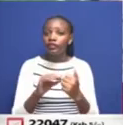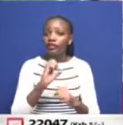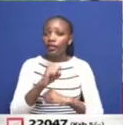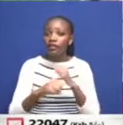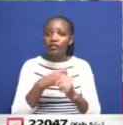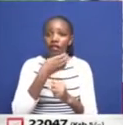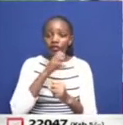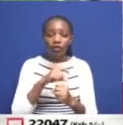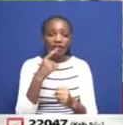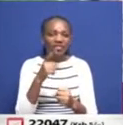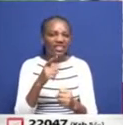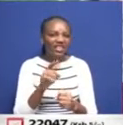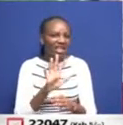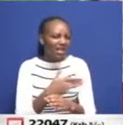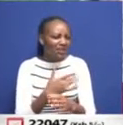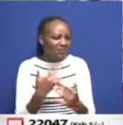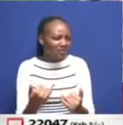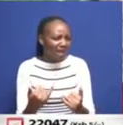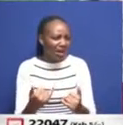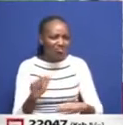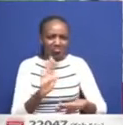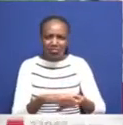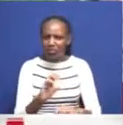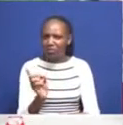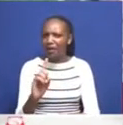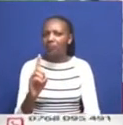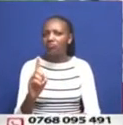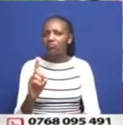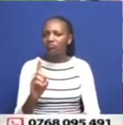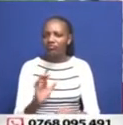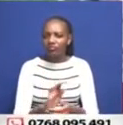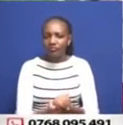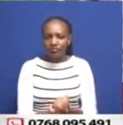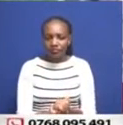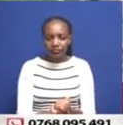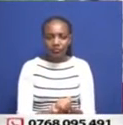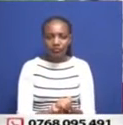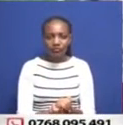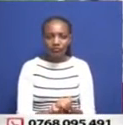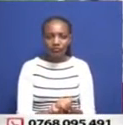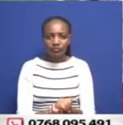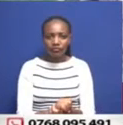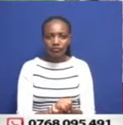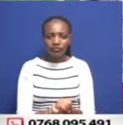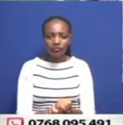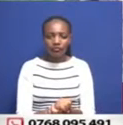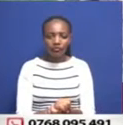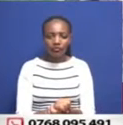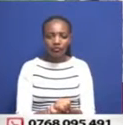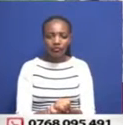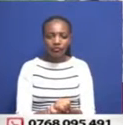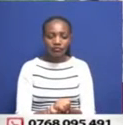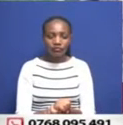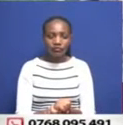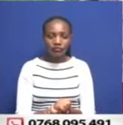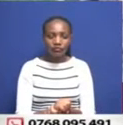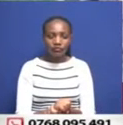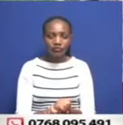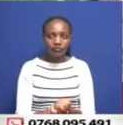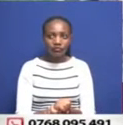enzi hizi hazizingatii maadili. Iwapo vijana watazingatia maadili katika tunzi zao, basi muziki yao itauza na mbali sana.